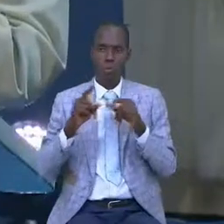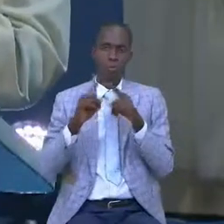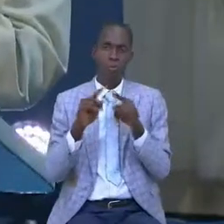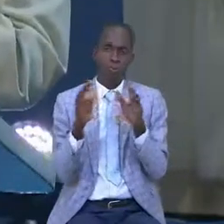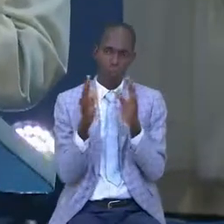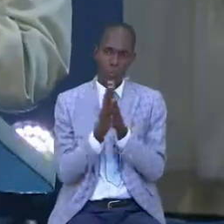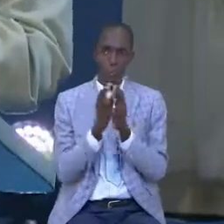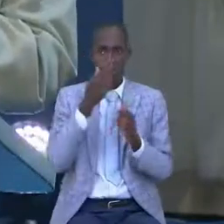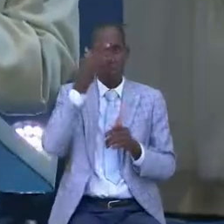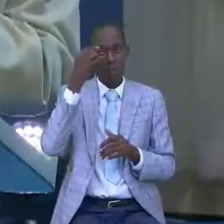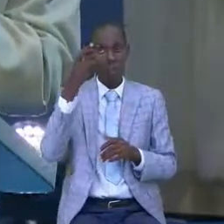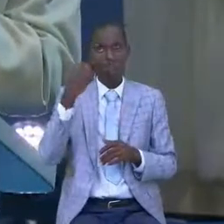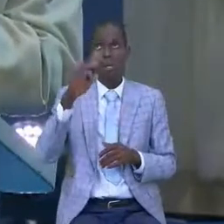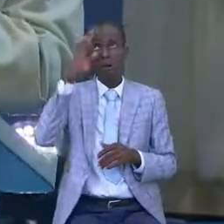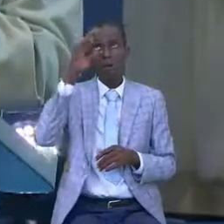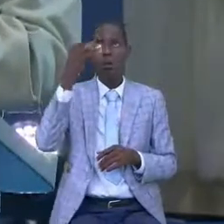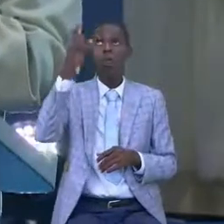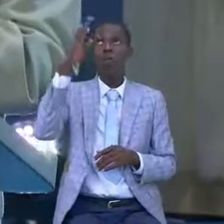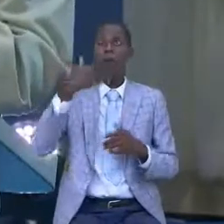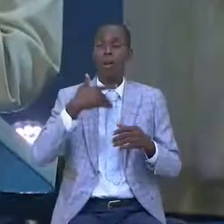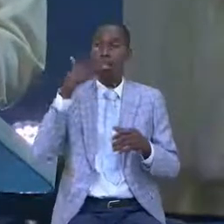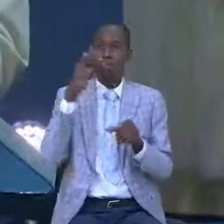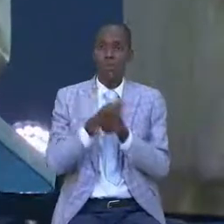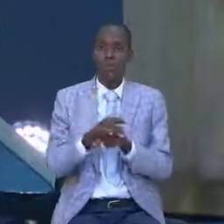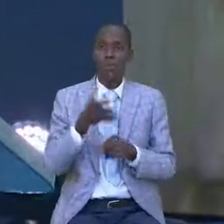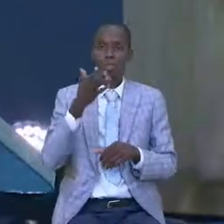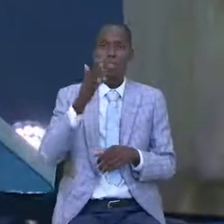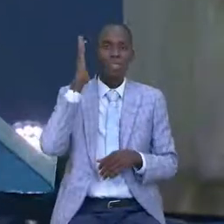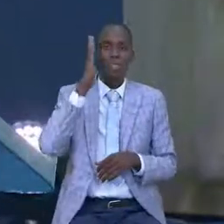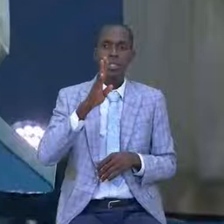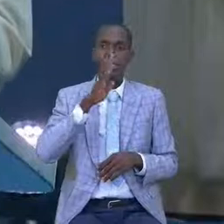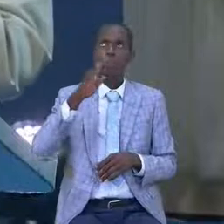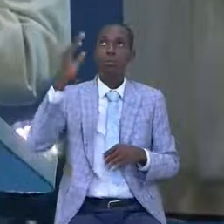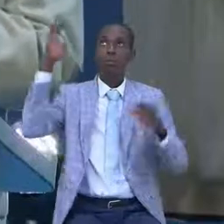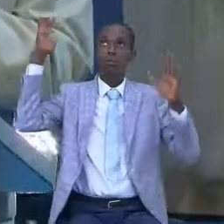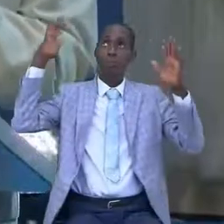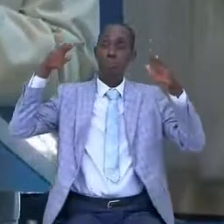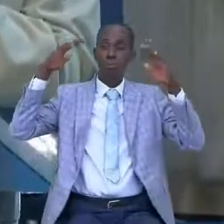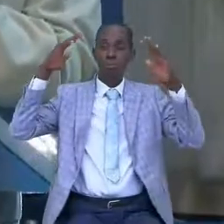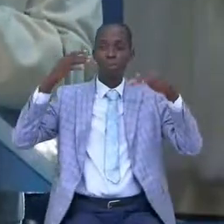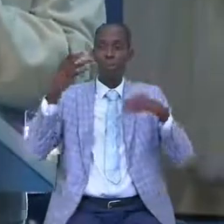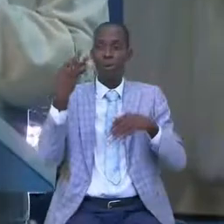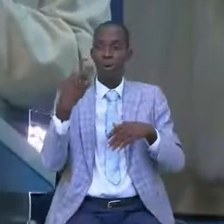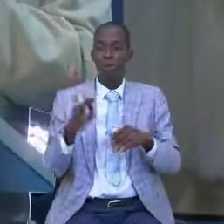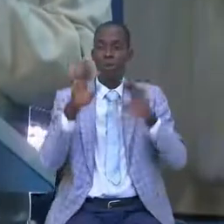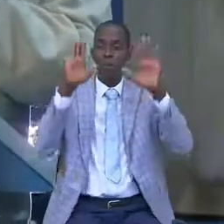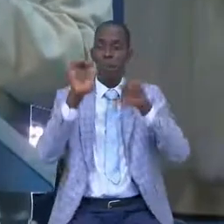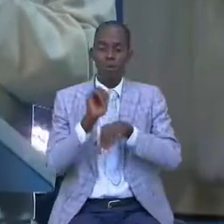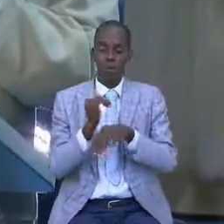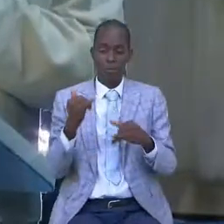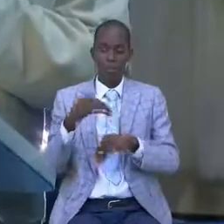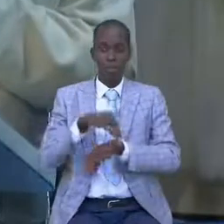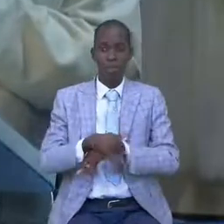que le Seigneur donnera. En attendant L'homme de Dieu nous a dit qu'il y aura la pluie de